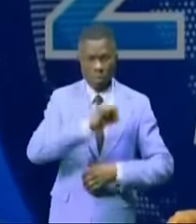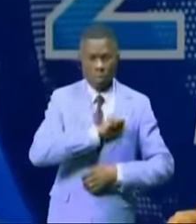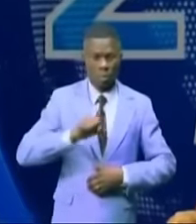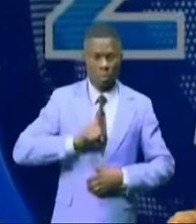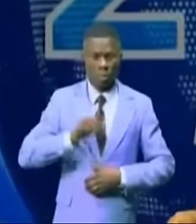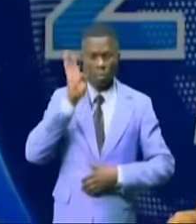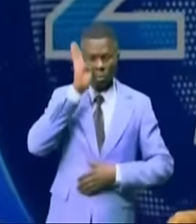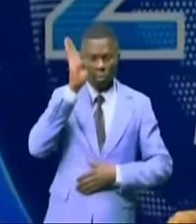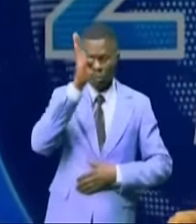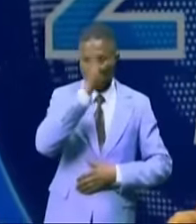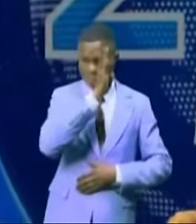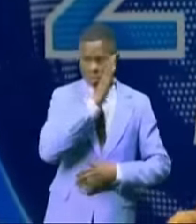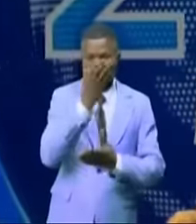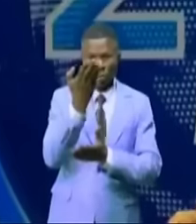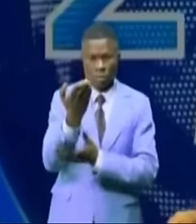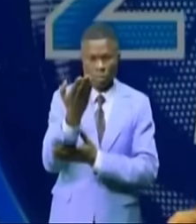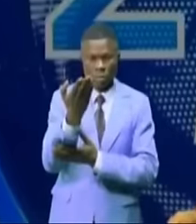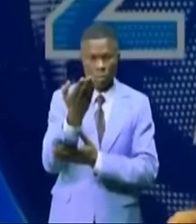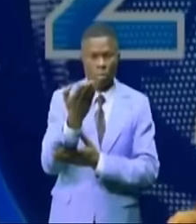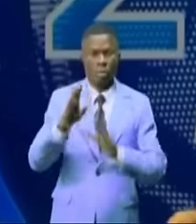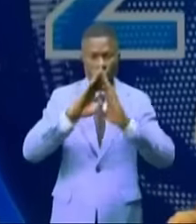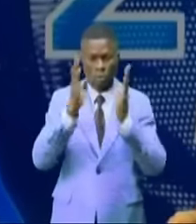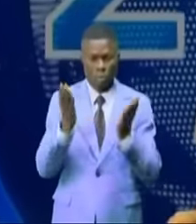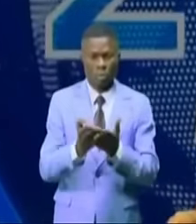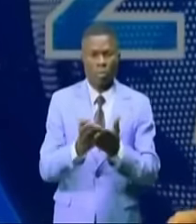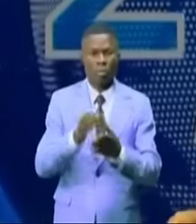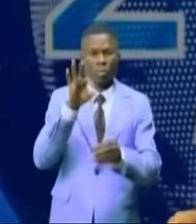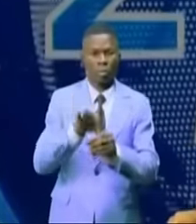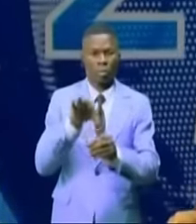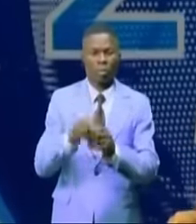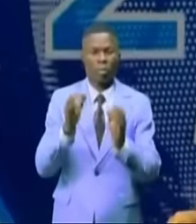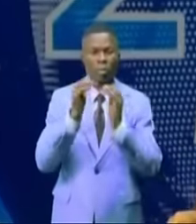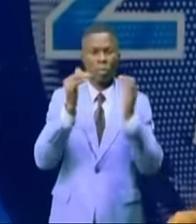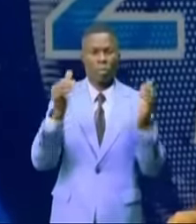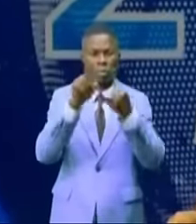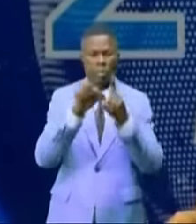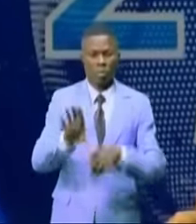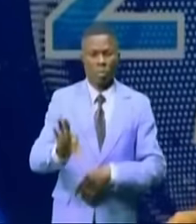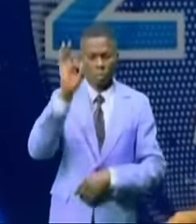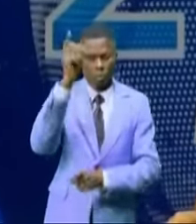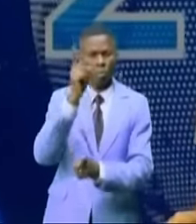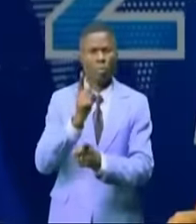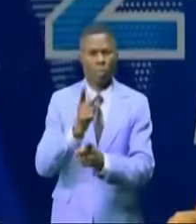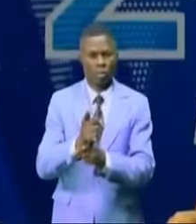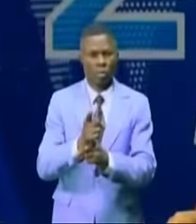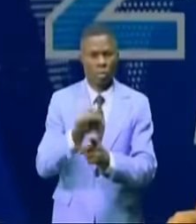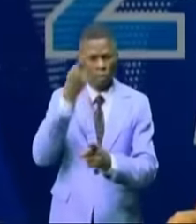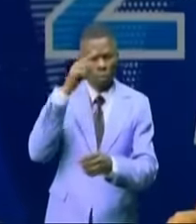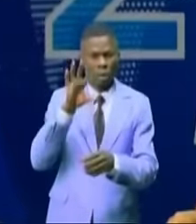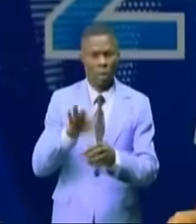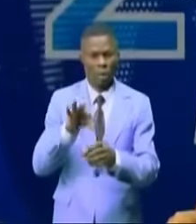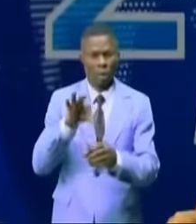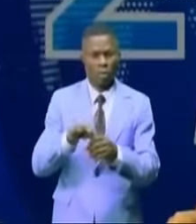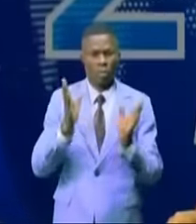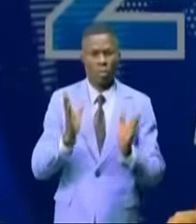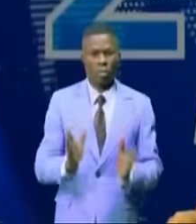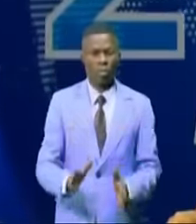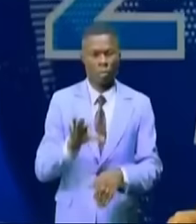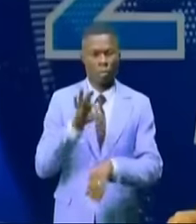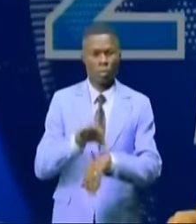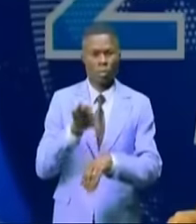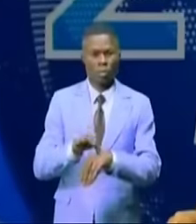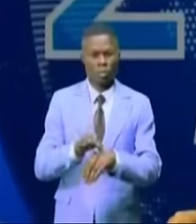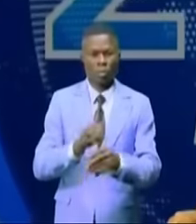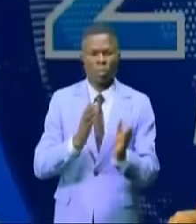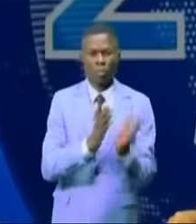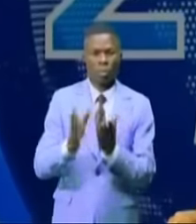Bahati, a appelé aux élections apaisées et aux choix judicieux pour les électeurs. Une occasion pour faire